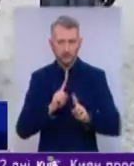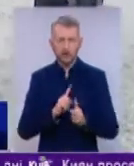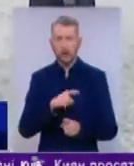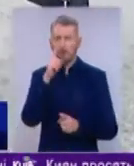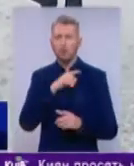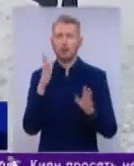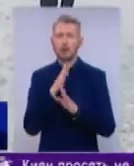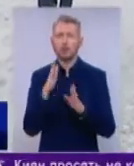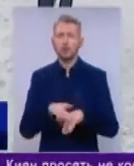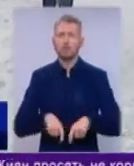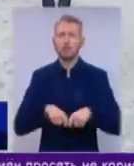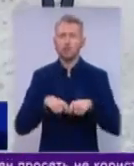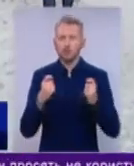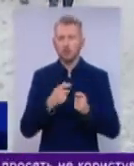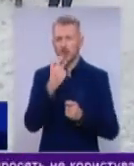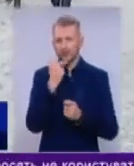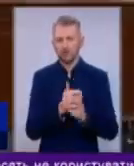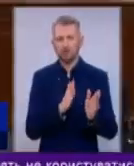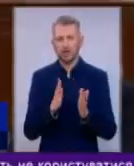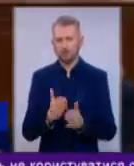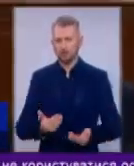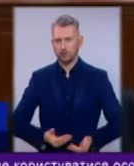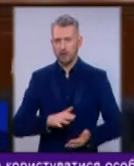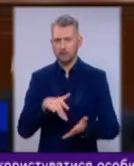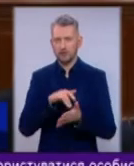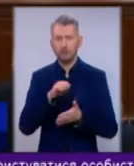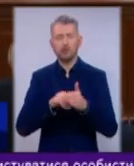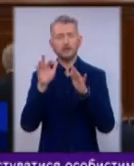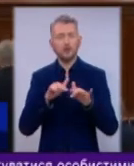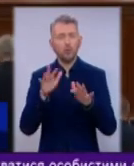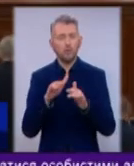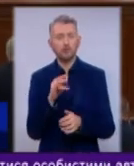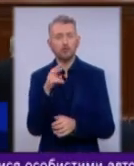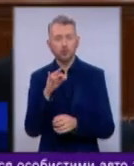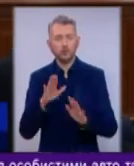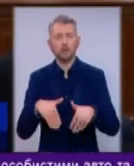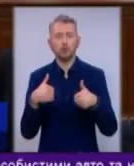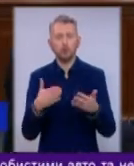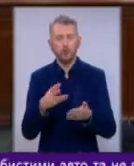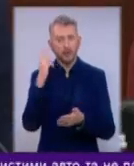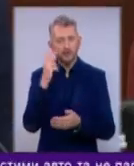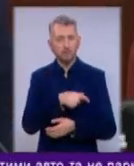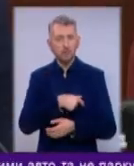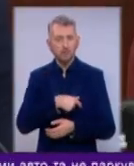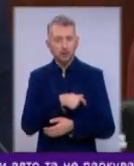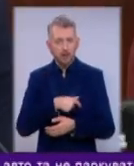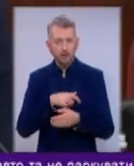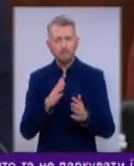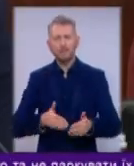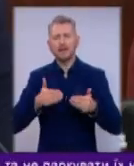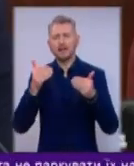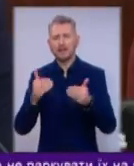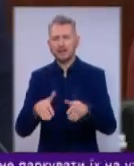Негода порушила звичний ритм життя міста. Через снігопад Віталій Кличко запропонував столичним депутатам перенести